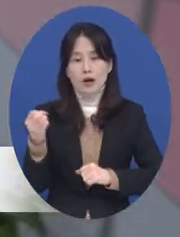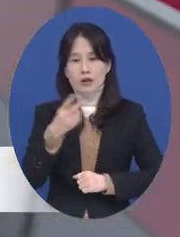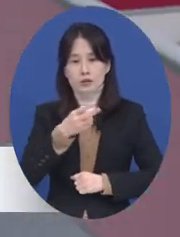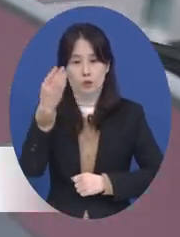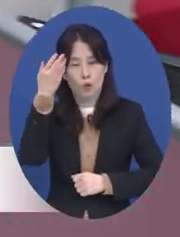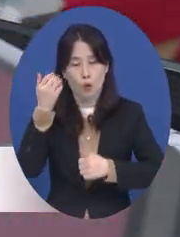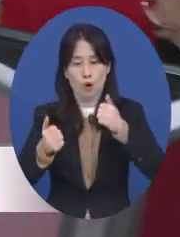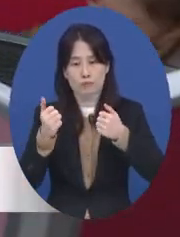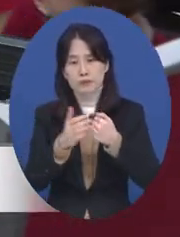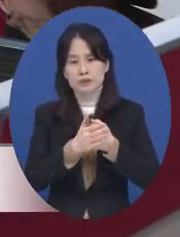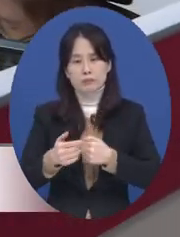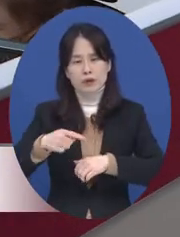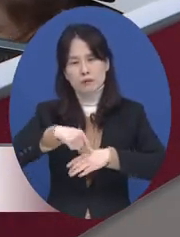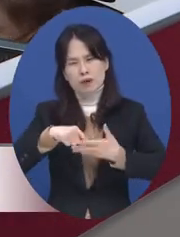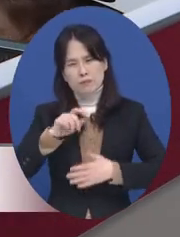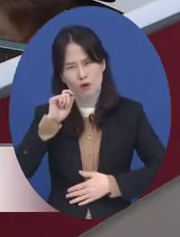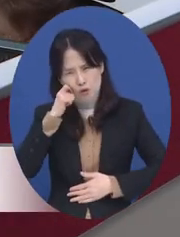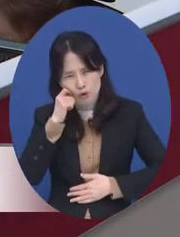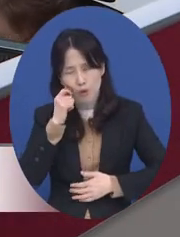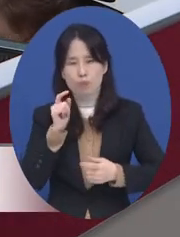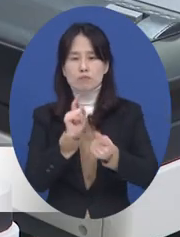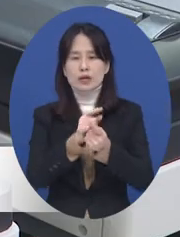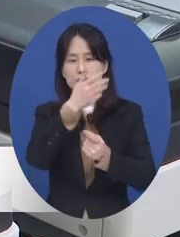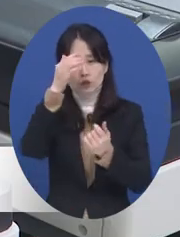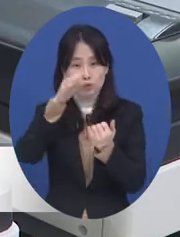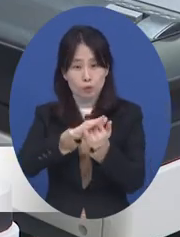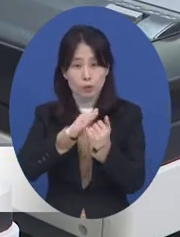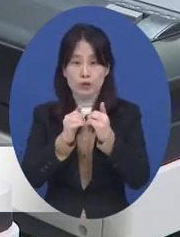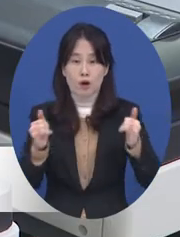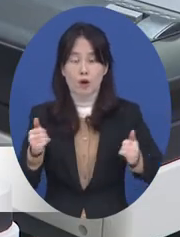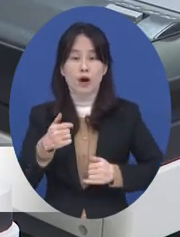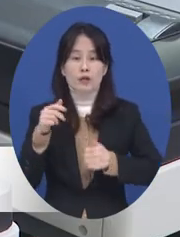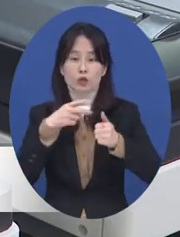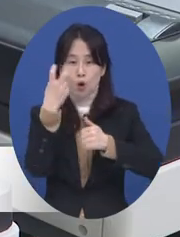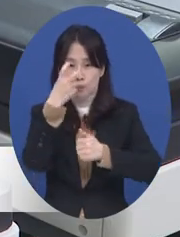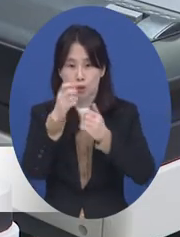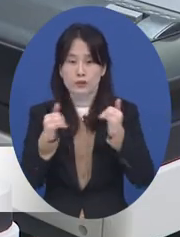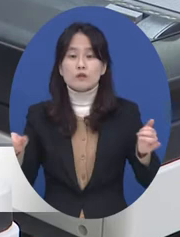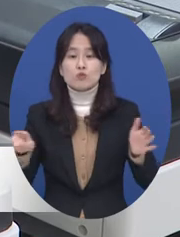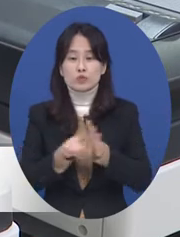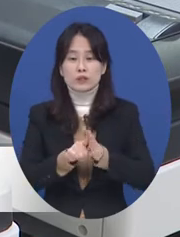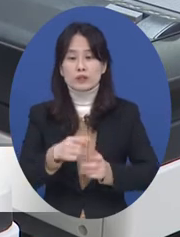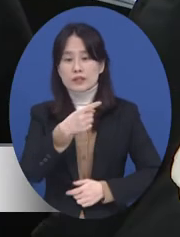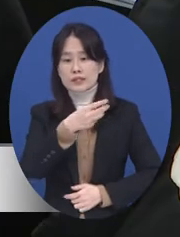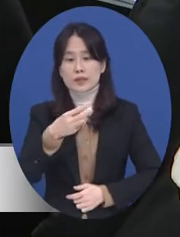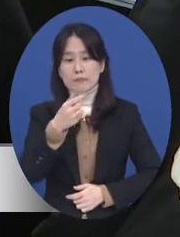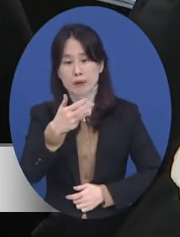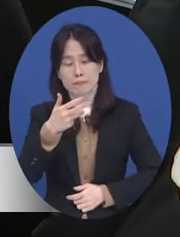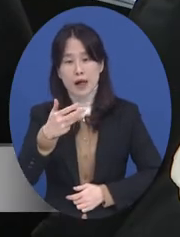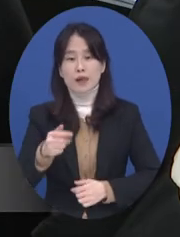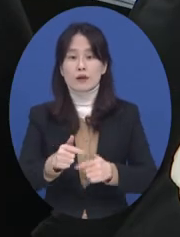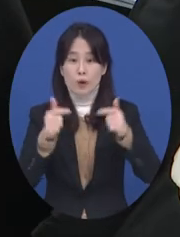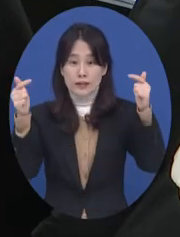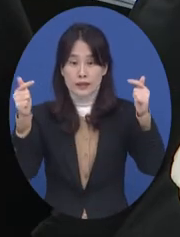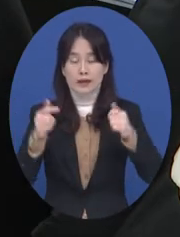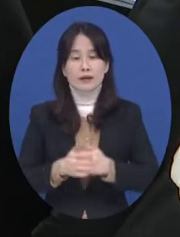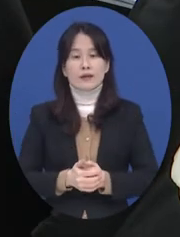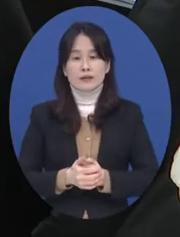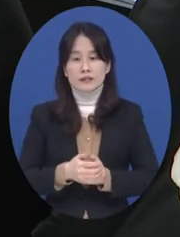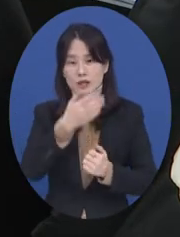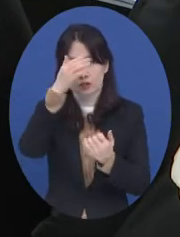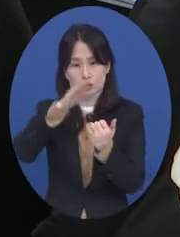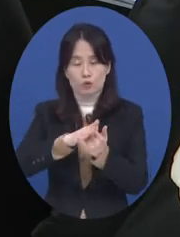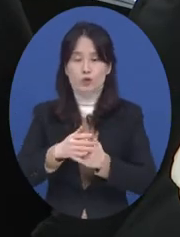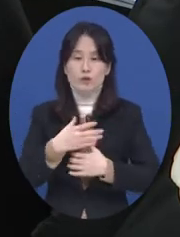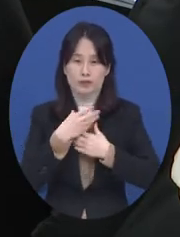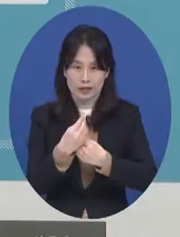등으로 심리적 어려움을 겪는 청소년과 보호자를 위해 경기도 청소년 전화 1388 회선을 확대해 청소년 안전